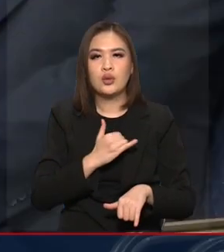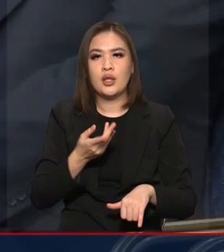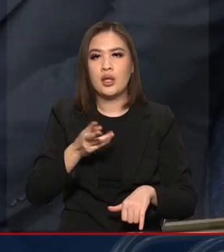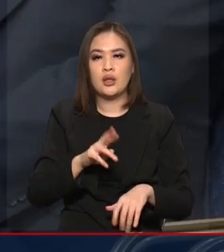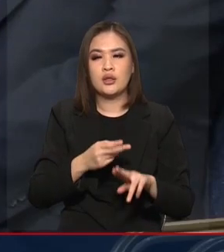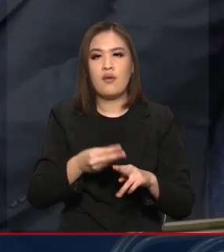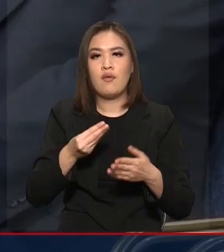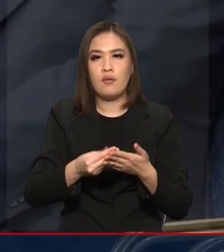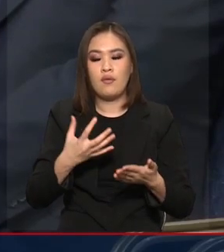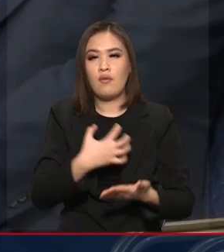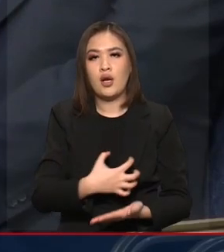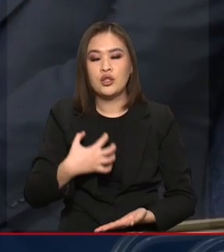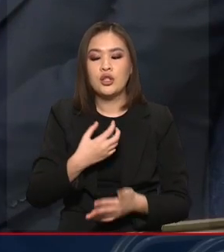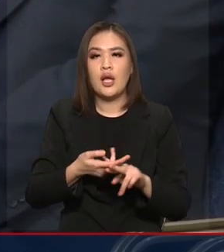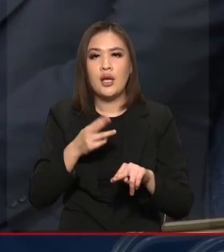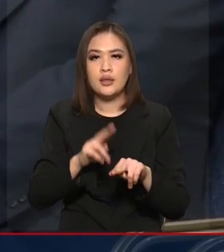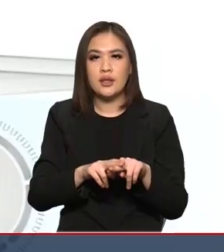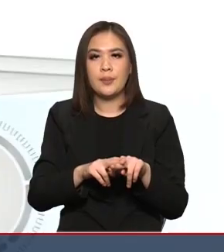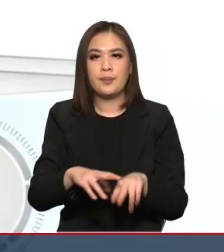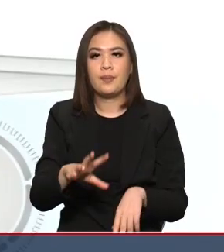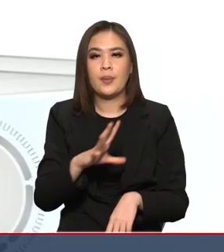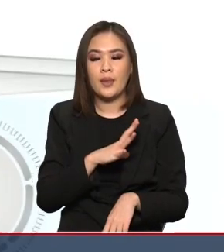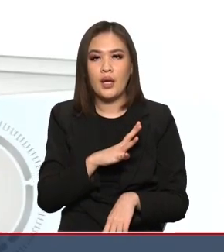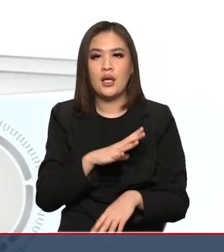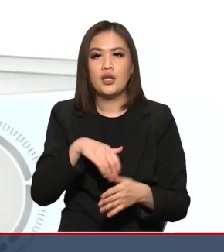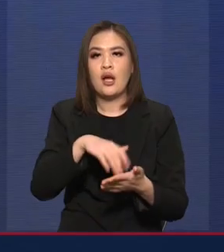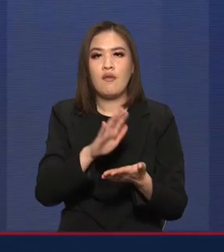мәселе. Өйткені шикізатқа тәуелді елге сан тарапқа тауар